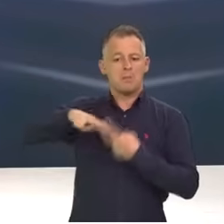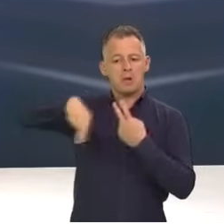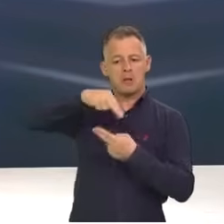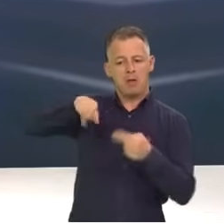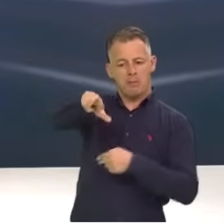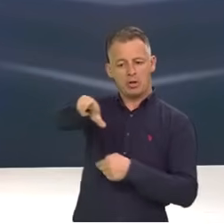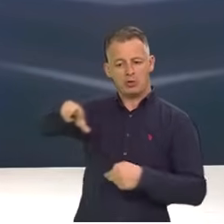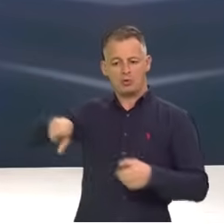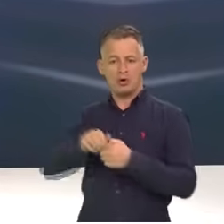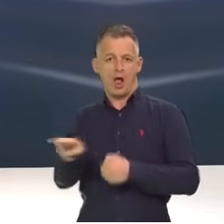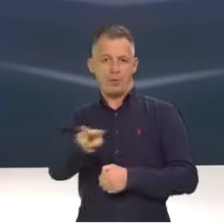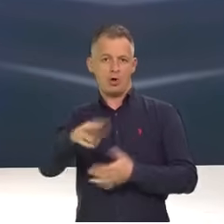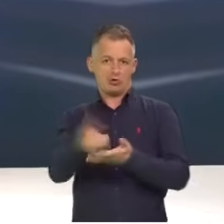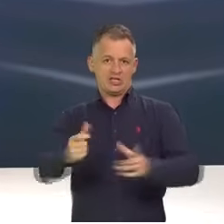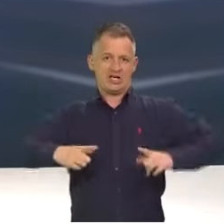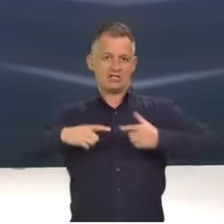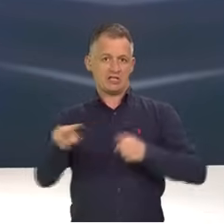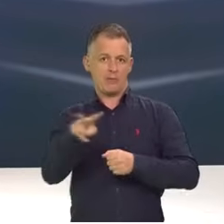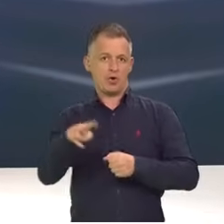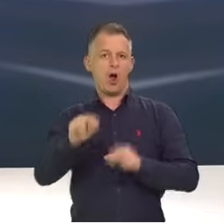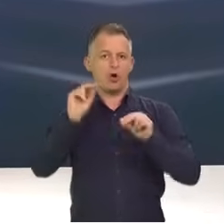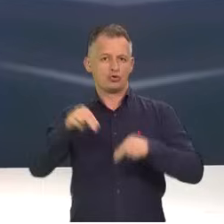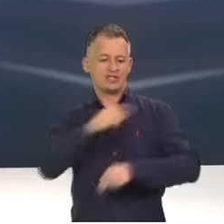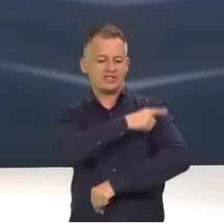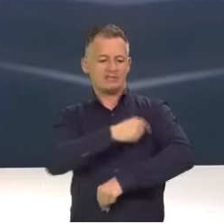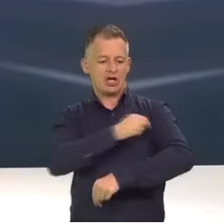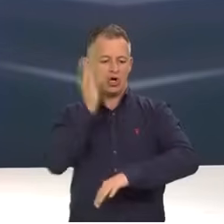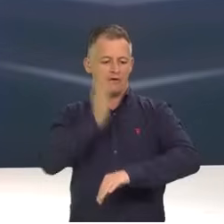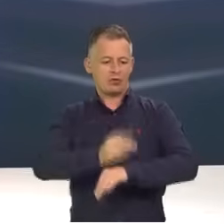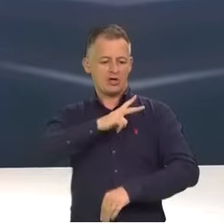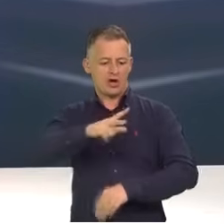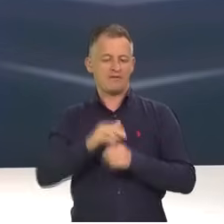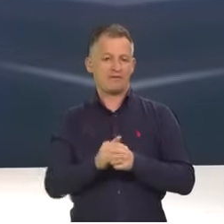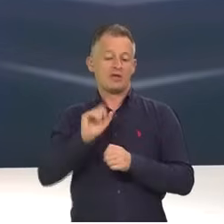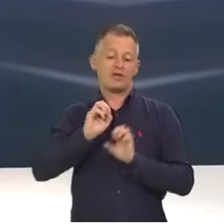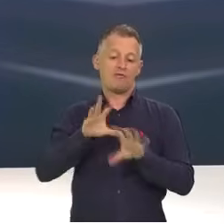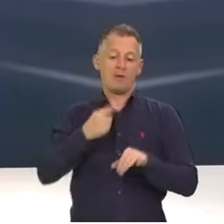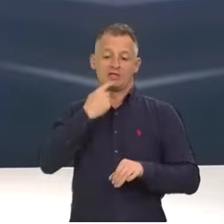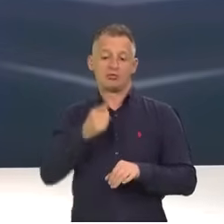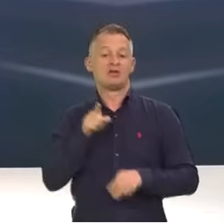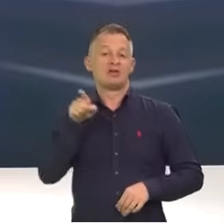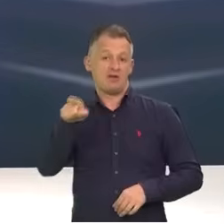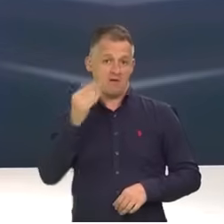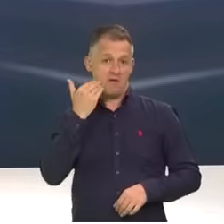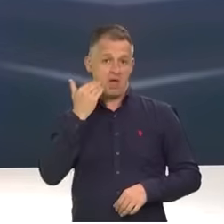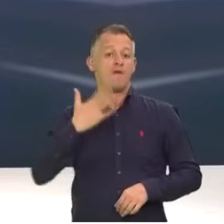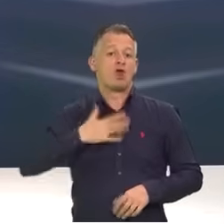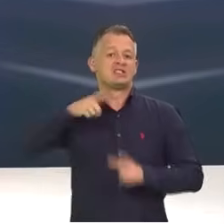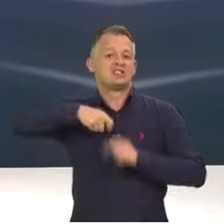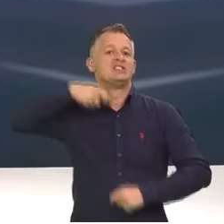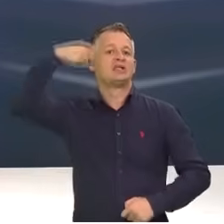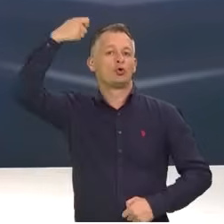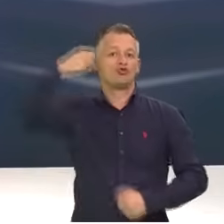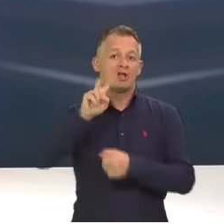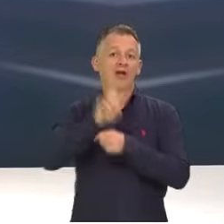Ambele au supraviețuit, însă au ajuns la spital cu răni grave. Surse din anchetă spun că femeia ar fi vrut să se sinucidă. Vă avertizez, urmează imagini și